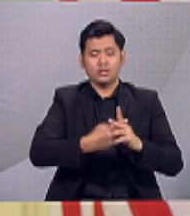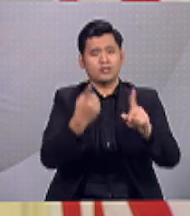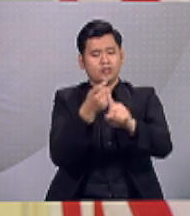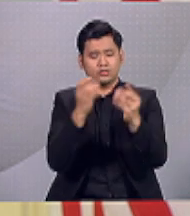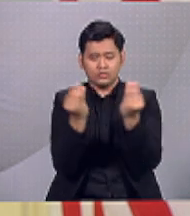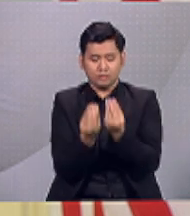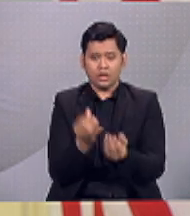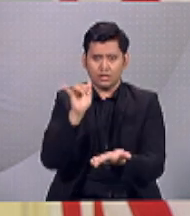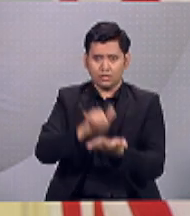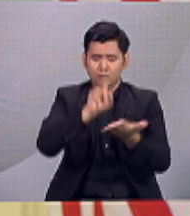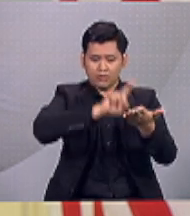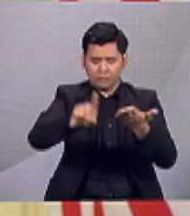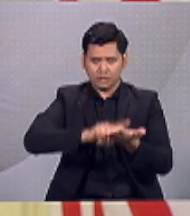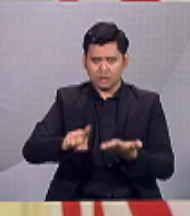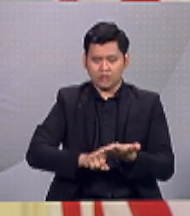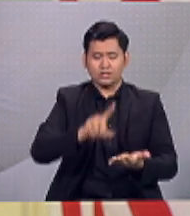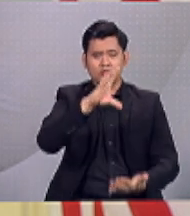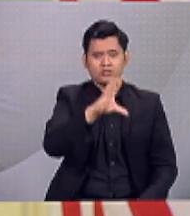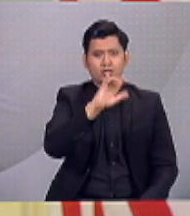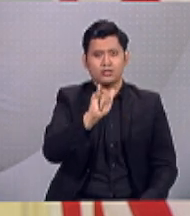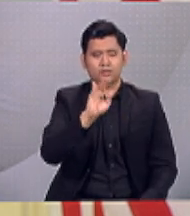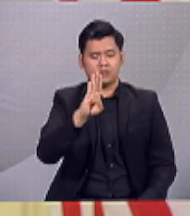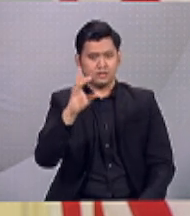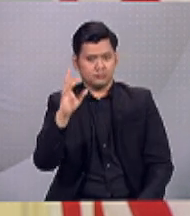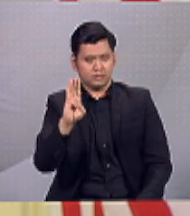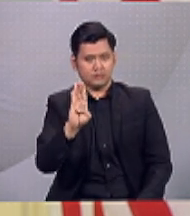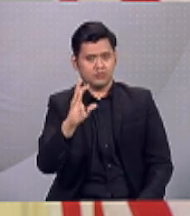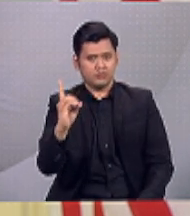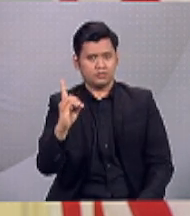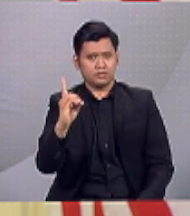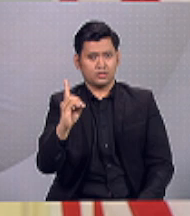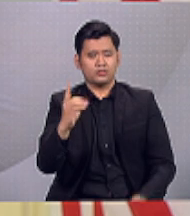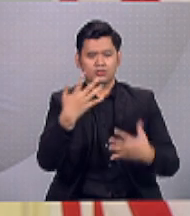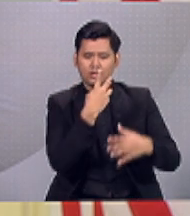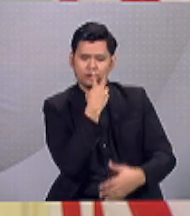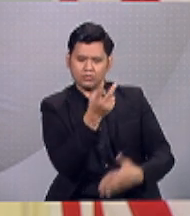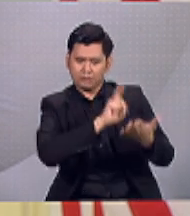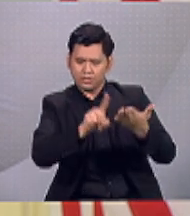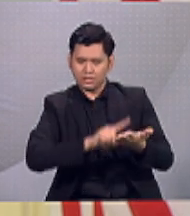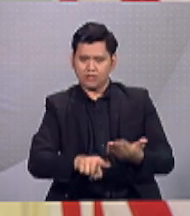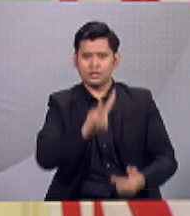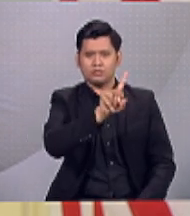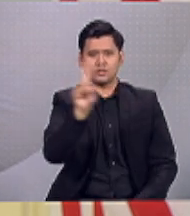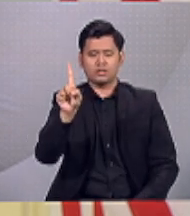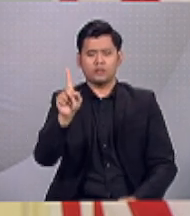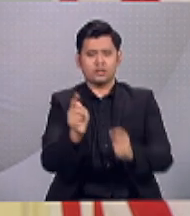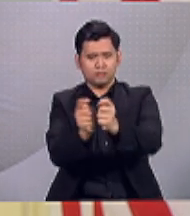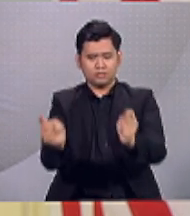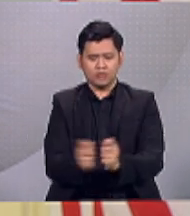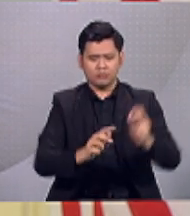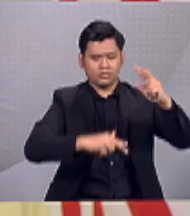tersebut, pemeriksaan CIDB telah mendapati 21 tapak binaan